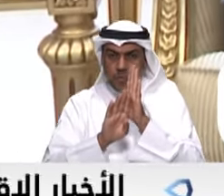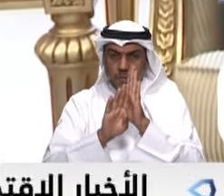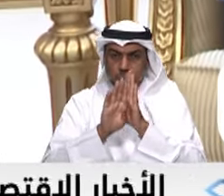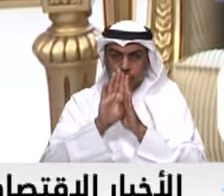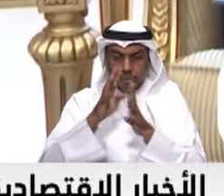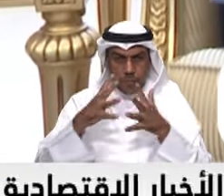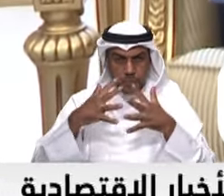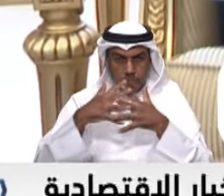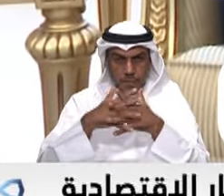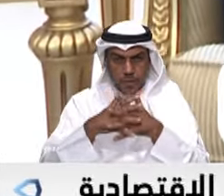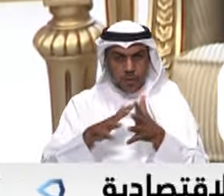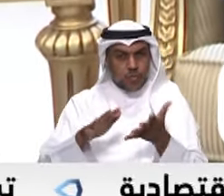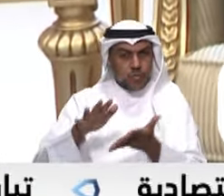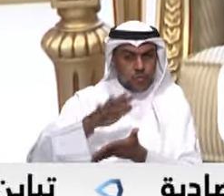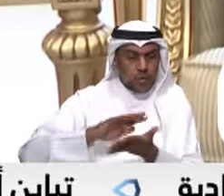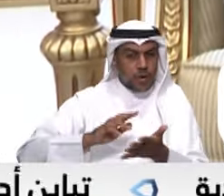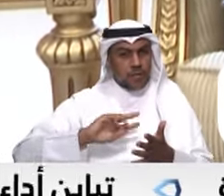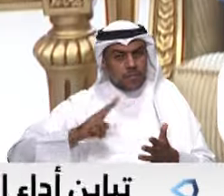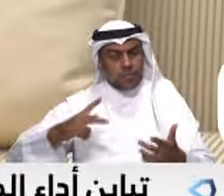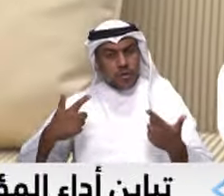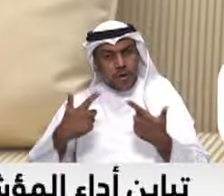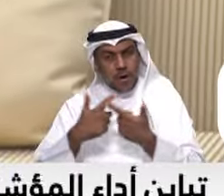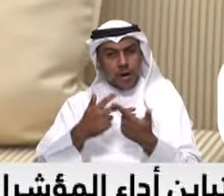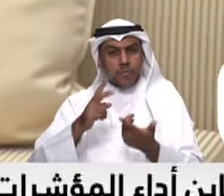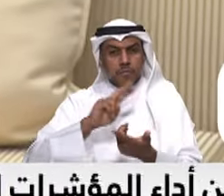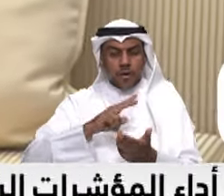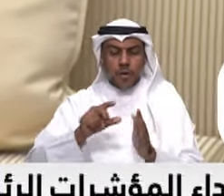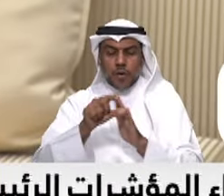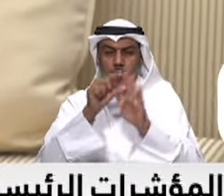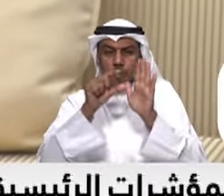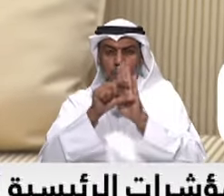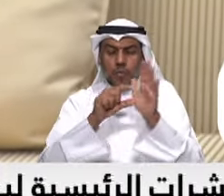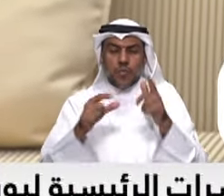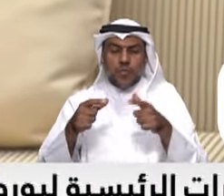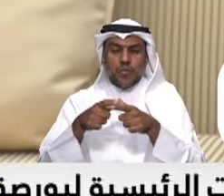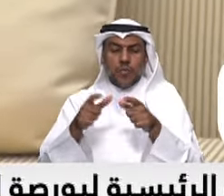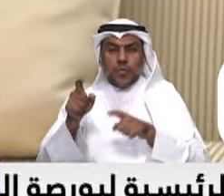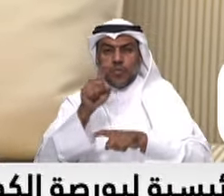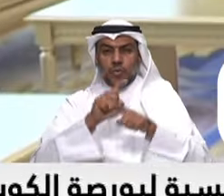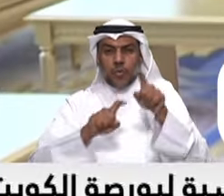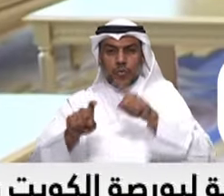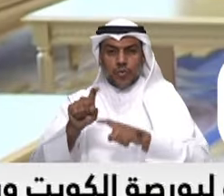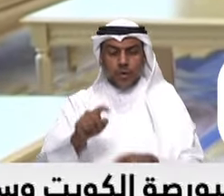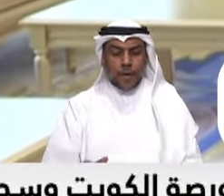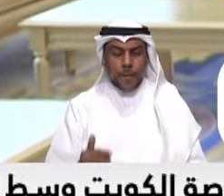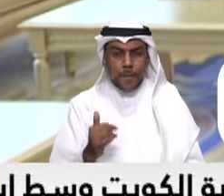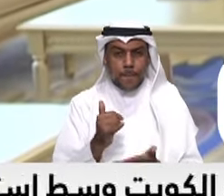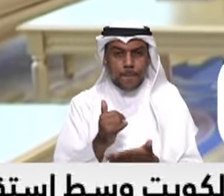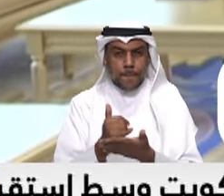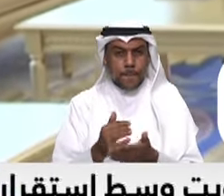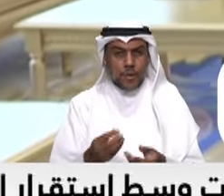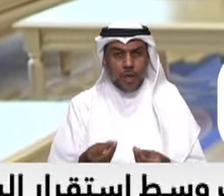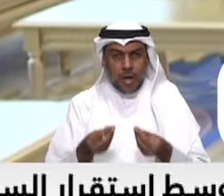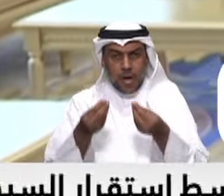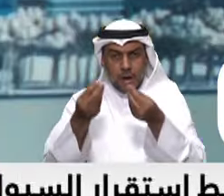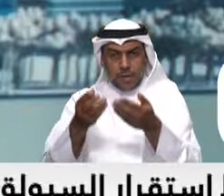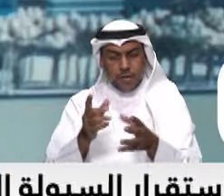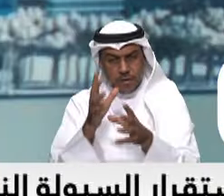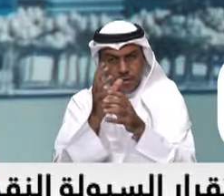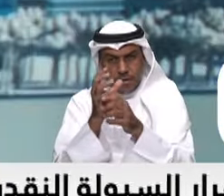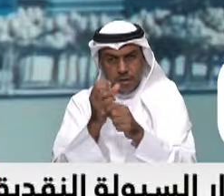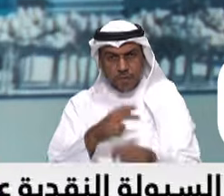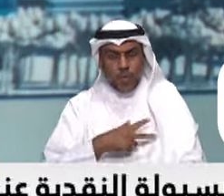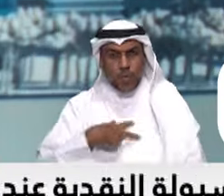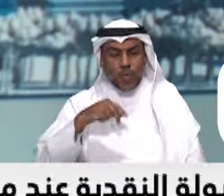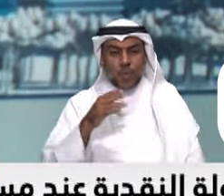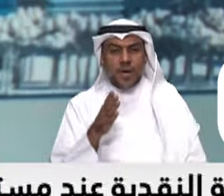آخر المستجدات على الساحتين الإقليمية والدولية. قام بتسليم الرسالة لسمو ولي العهد حفظه الله